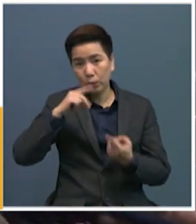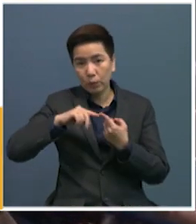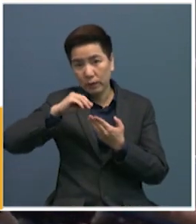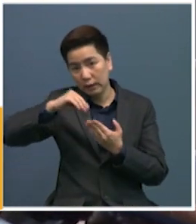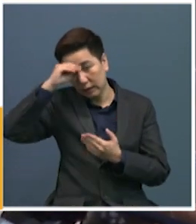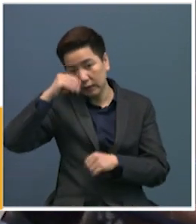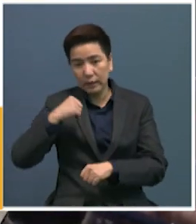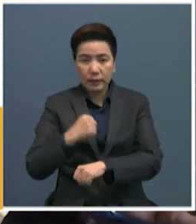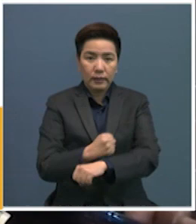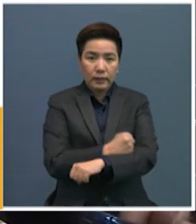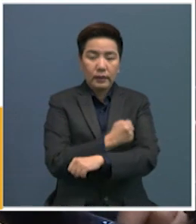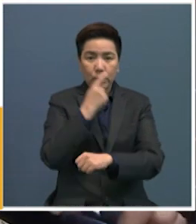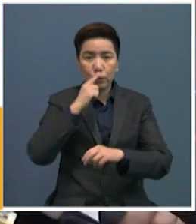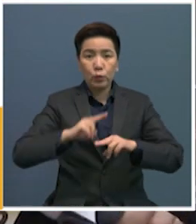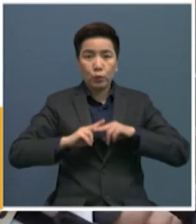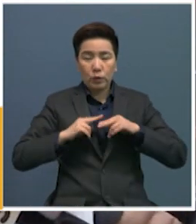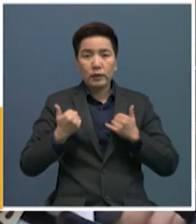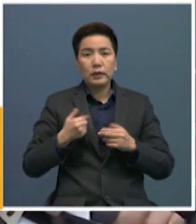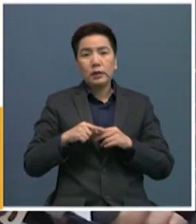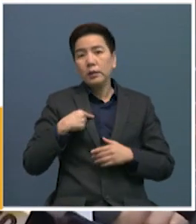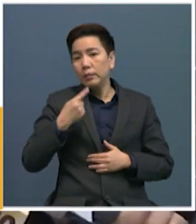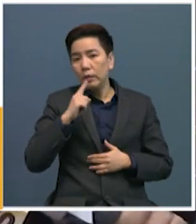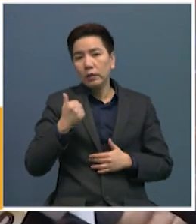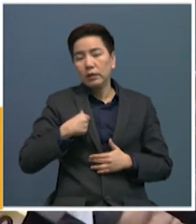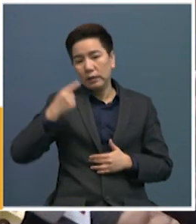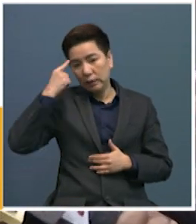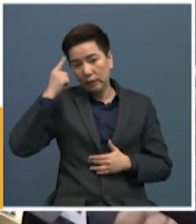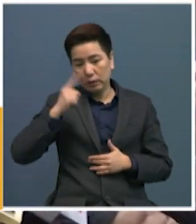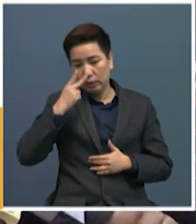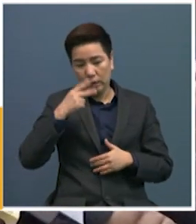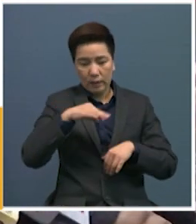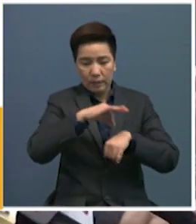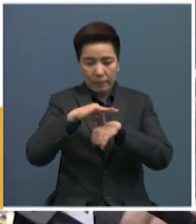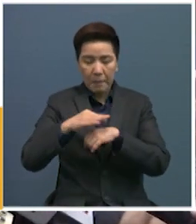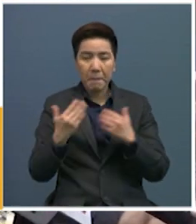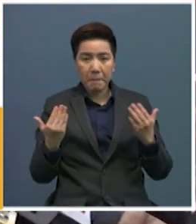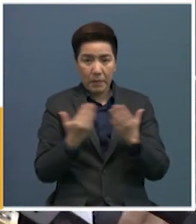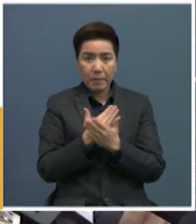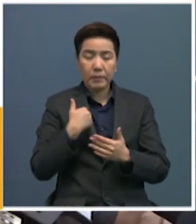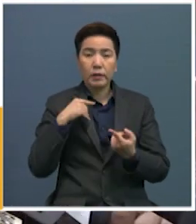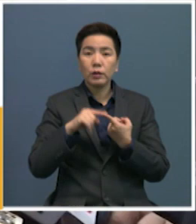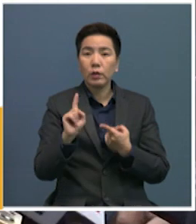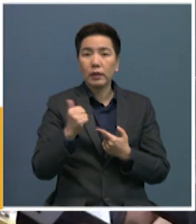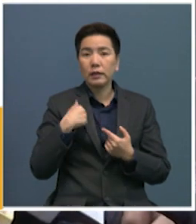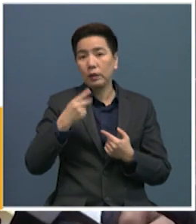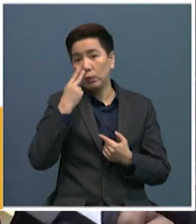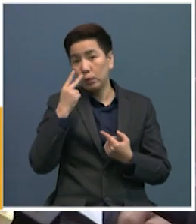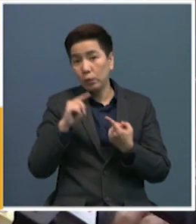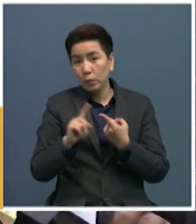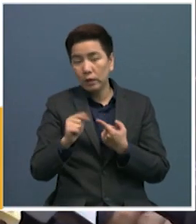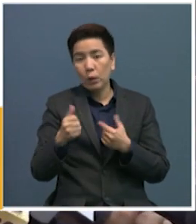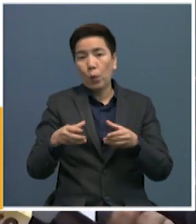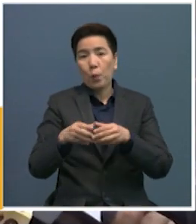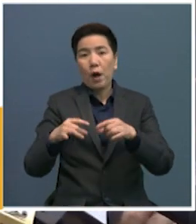เรื่องแรงงานแต่โดยส่วนตัวเนี่ยคุณที่มองว่าน่าจะมีการปรับครม.อยู่นะเพราะว่าตอนนี้เนี่ยเขาก็มองว่า